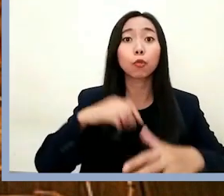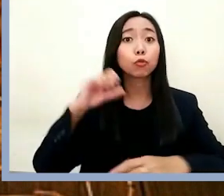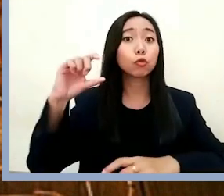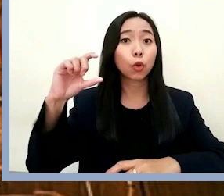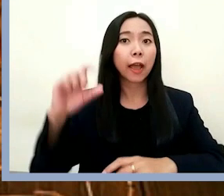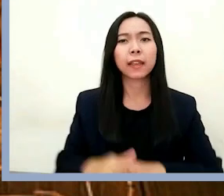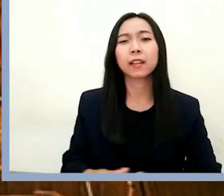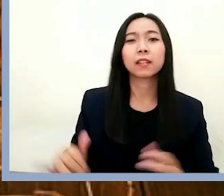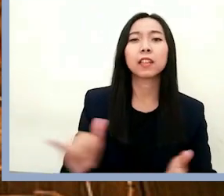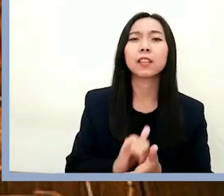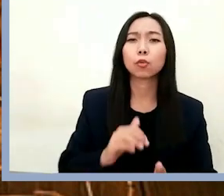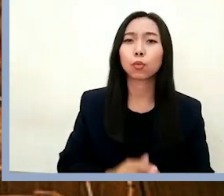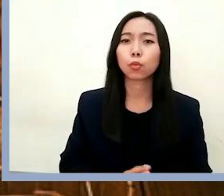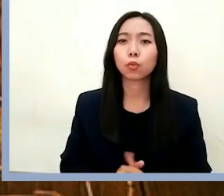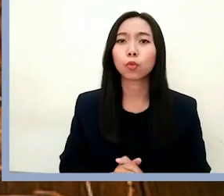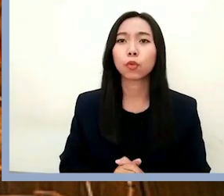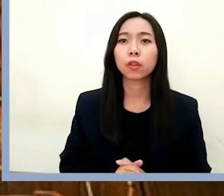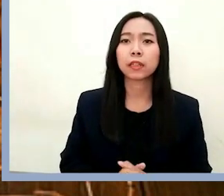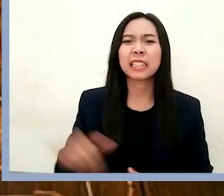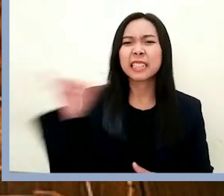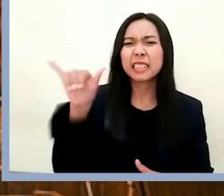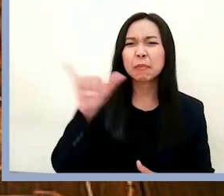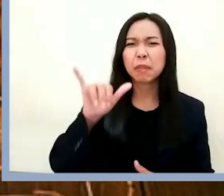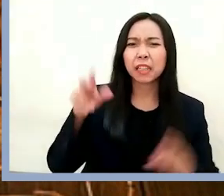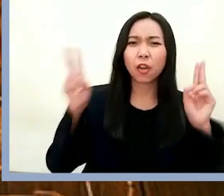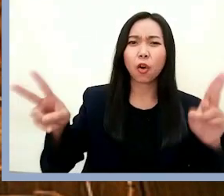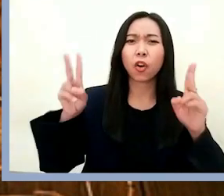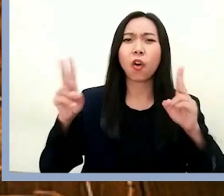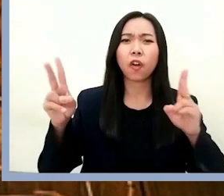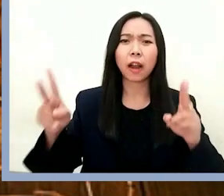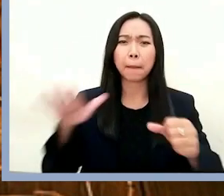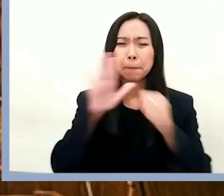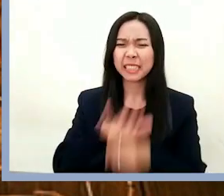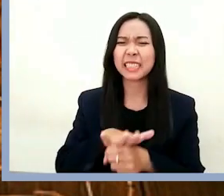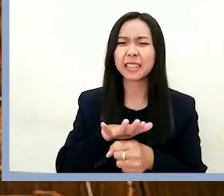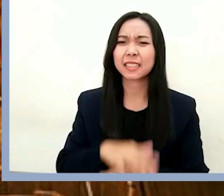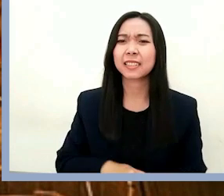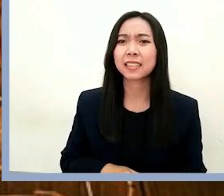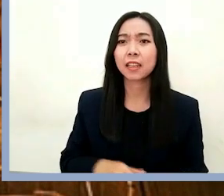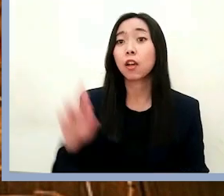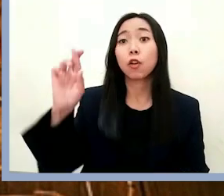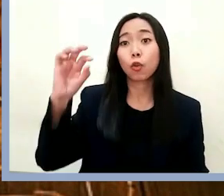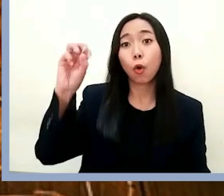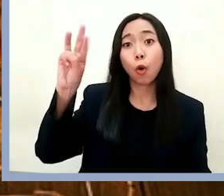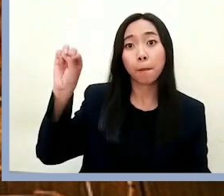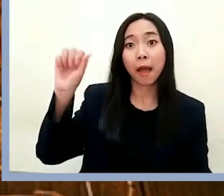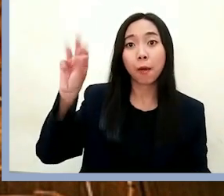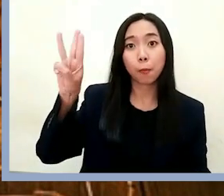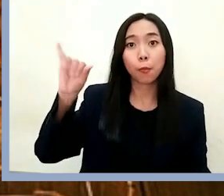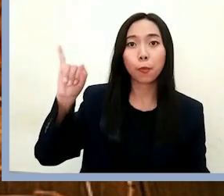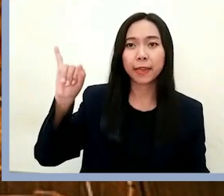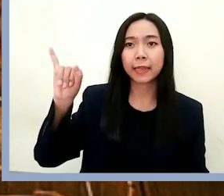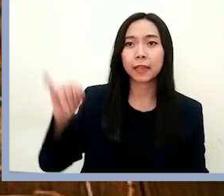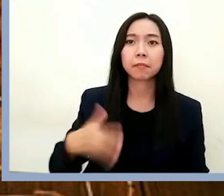kaki tangan penjajah bangsa Romawi dan mereka dianggap